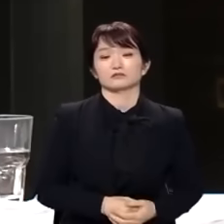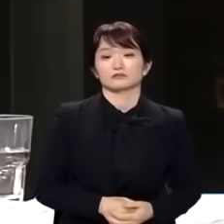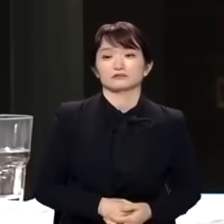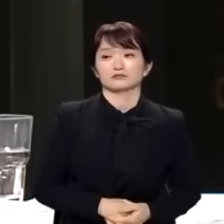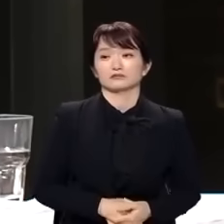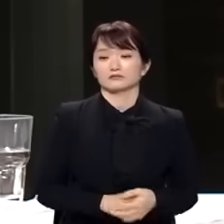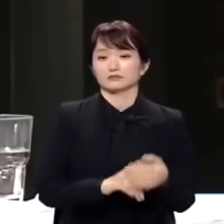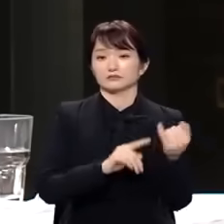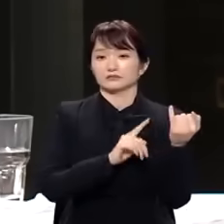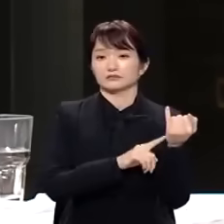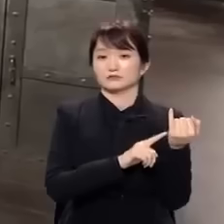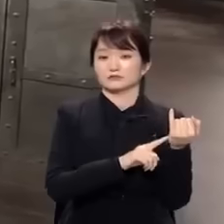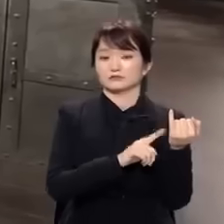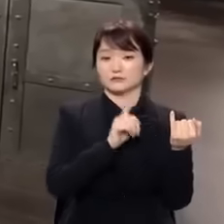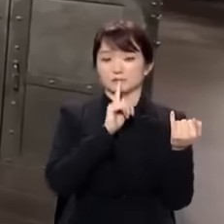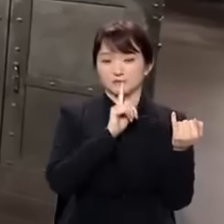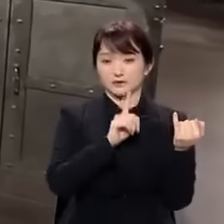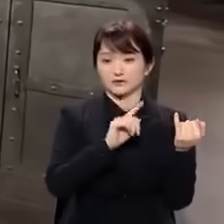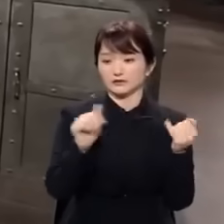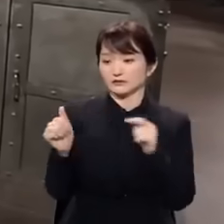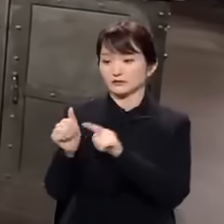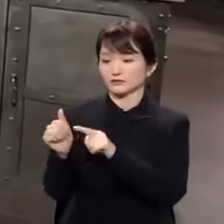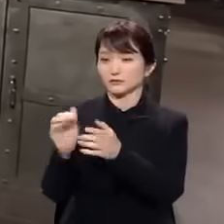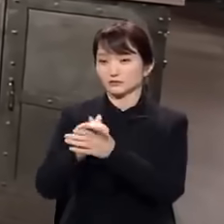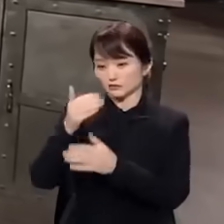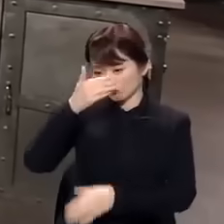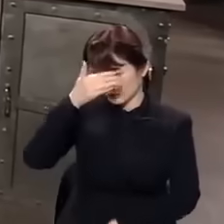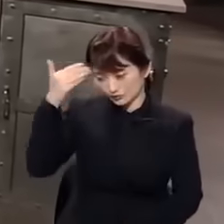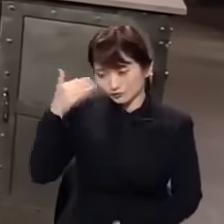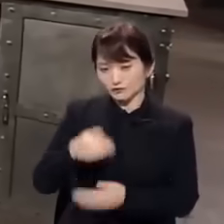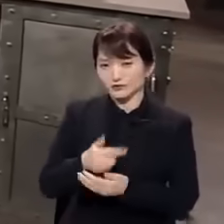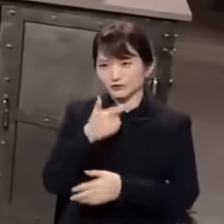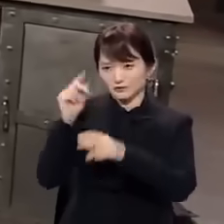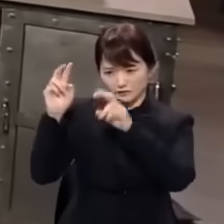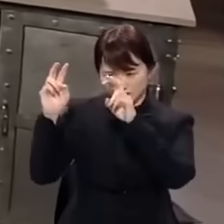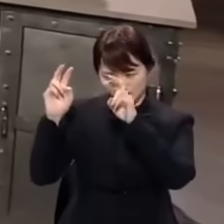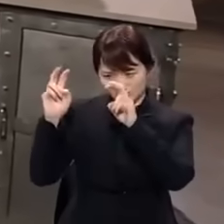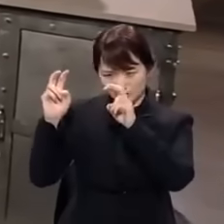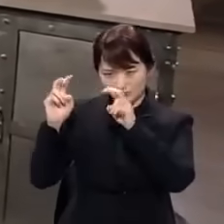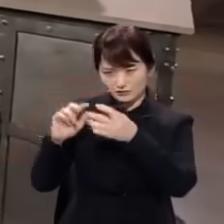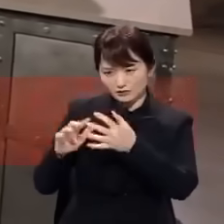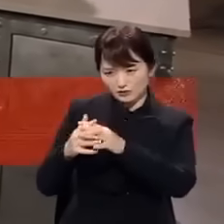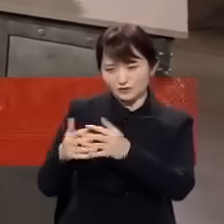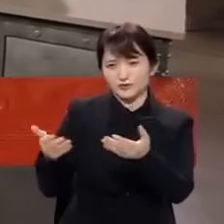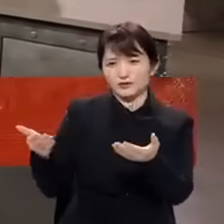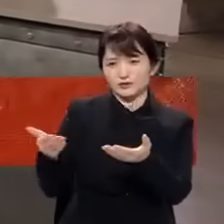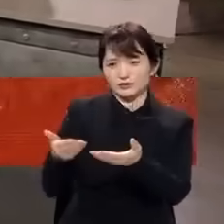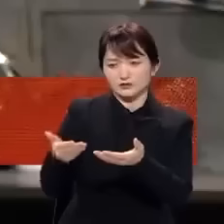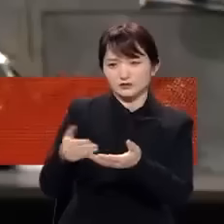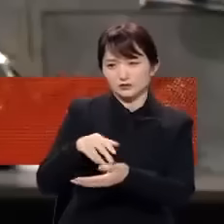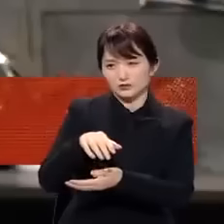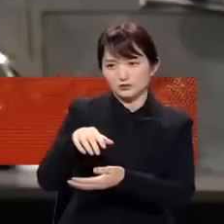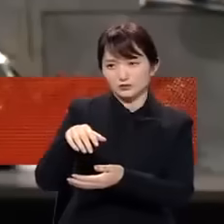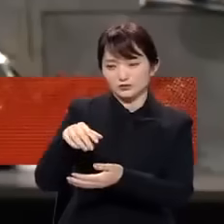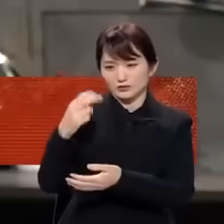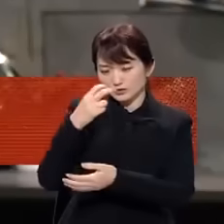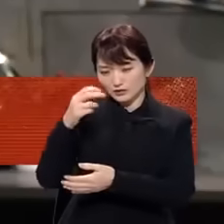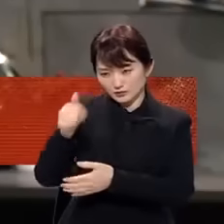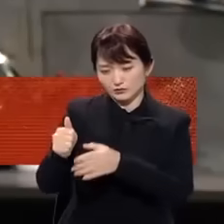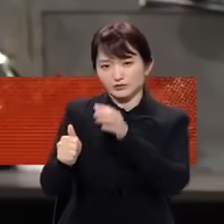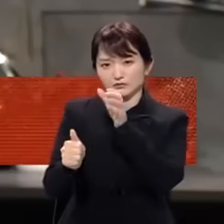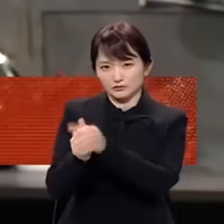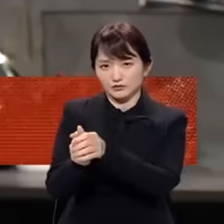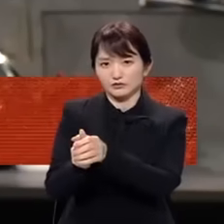제보자에 따르면 이 남자친구라는 사람이 젊은 나이인데 대기업의 그 건설 현장에서 관리직인 소장을 맡고 있었다라고 합니다. 그리고